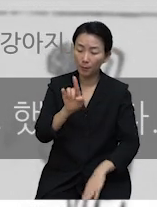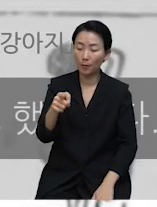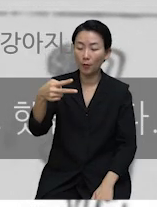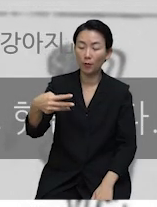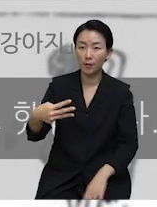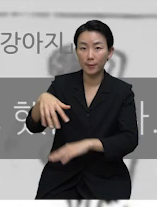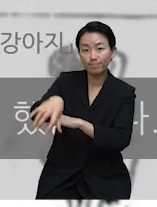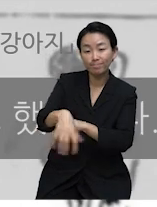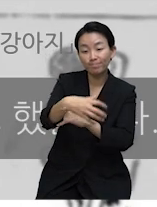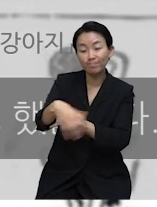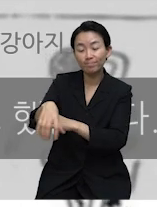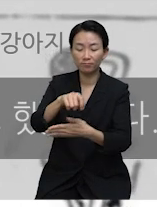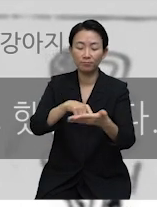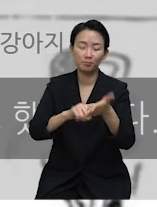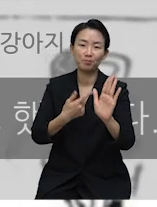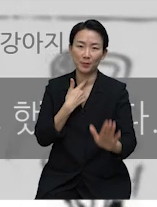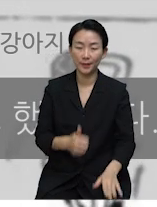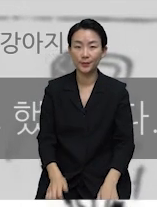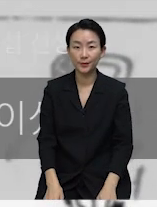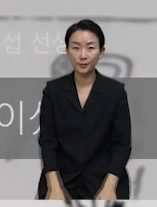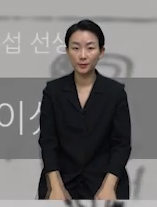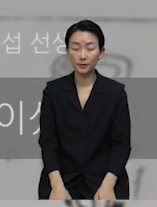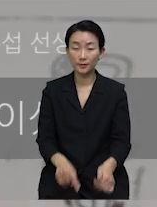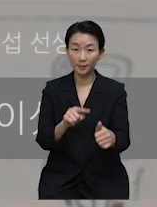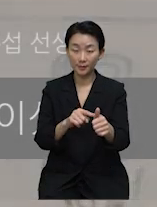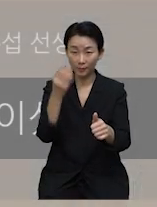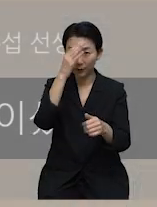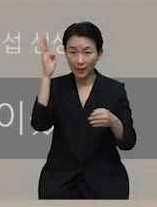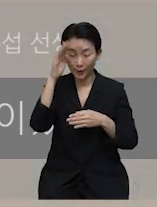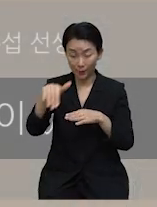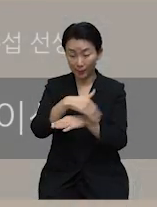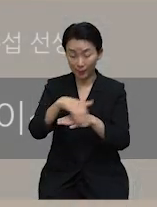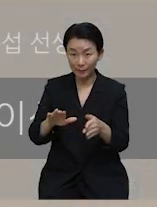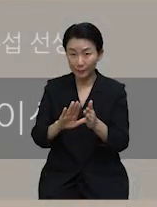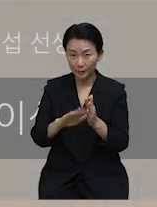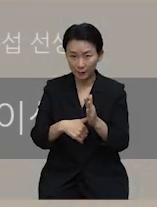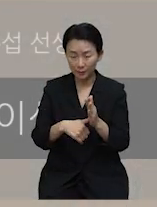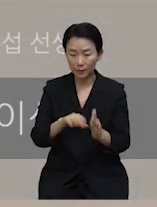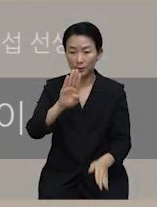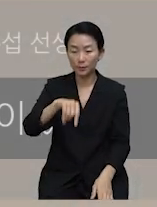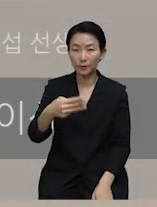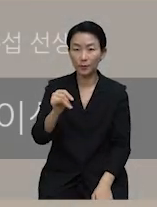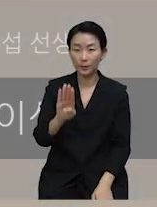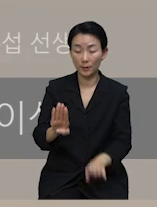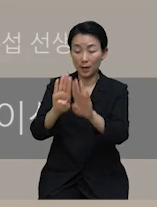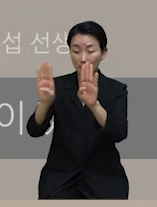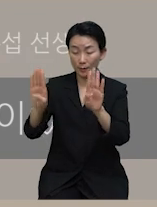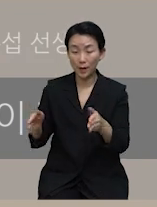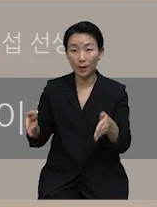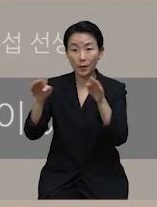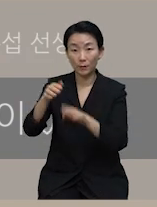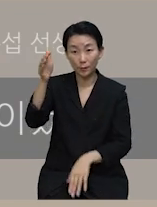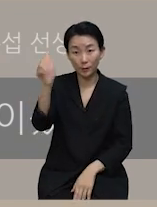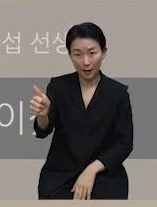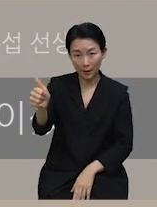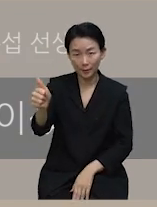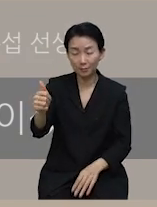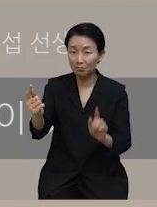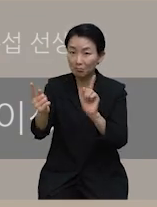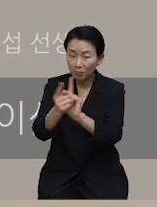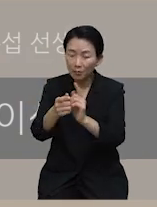동시밤과 버들강아지를 발표하기도 했습니다. 송도 고등보통학교 재학 시절 최순우 선생은